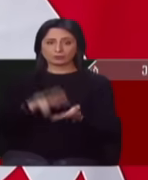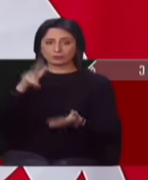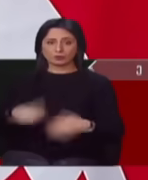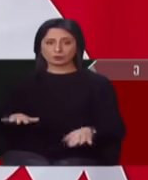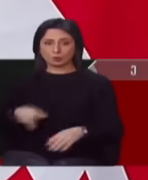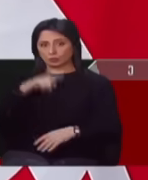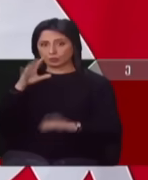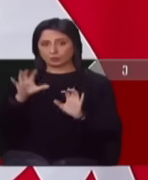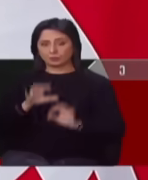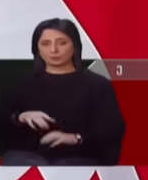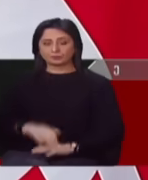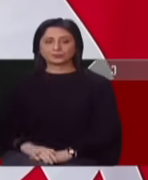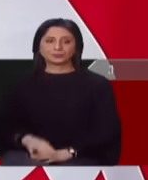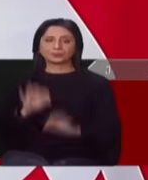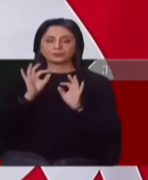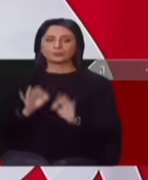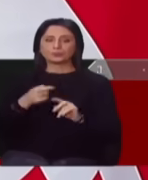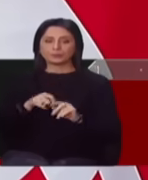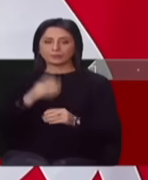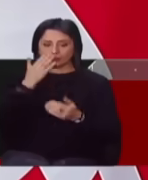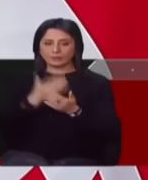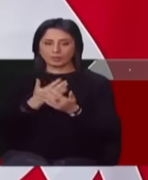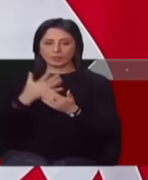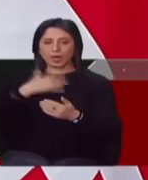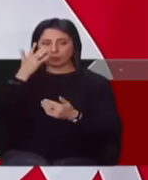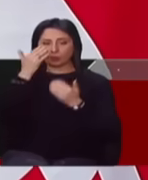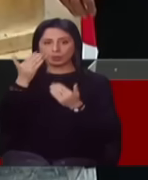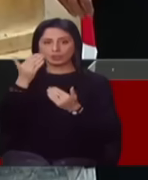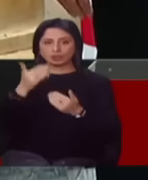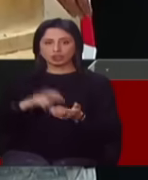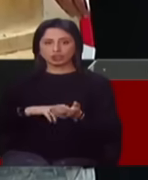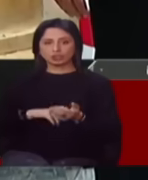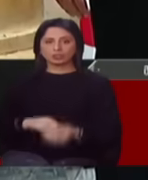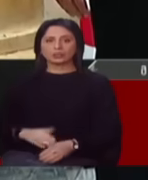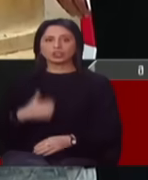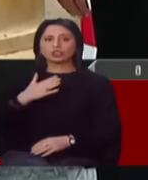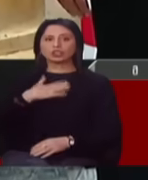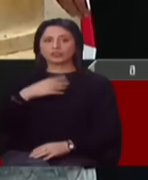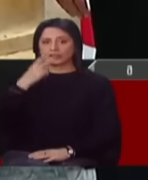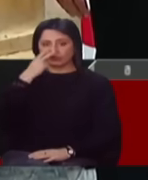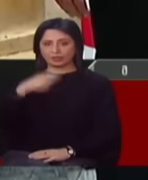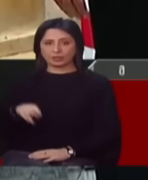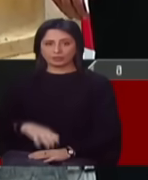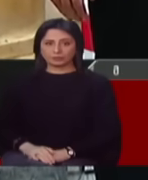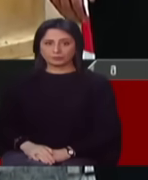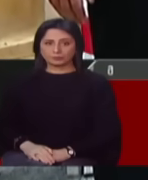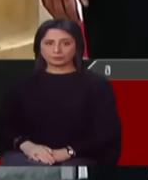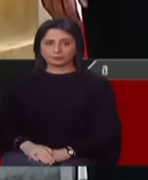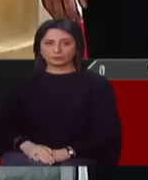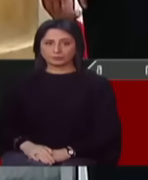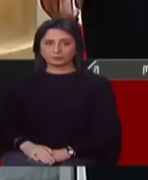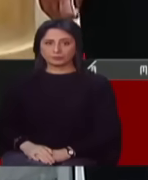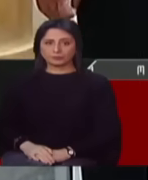მიიღოთ რუსული კანონი და სწორედ ესაც აჩვენებს ქართული ოსნების შიშს. ჩვენ ნახეთ